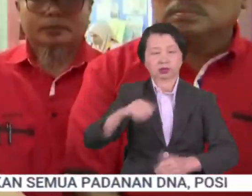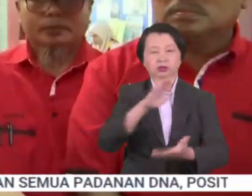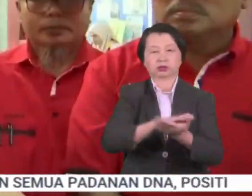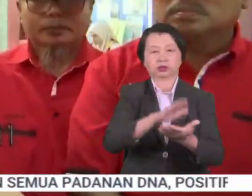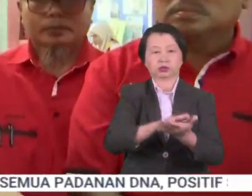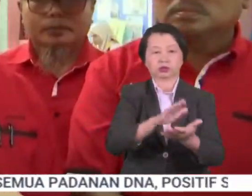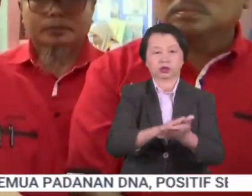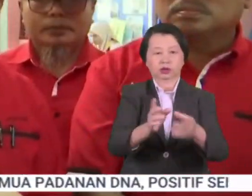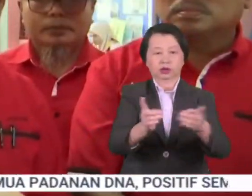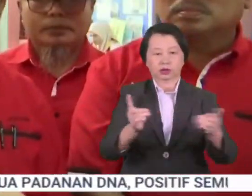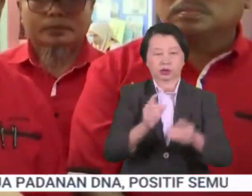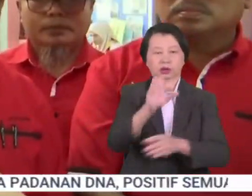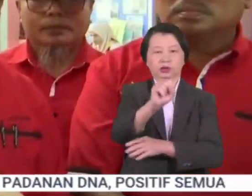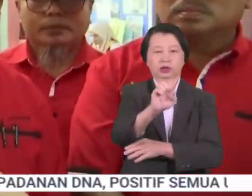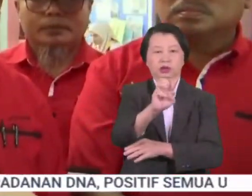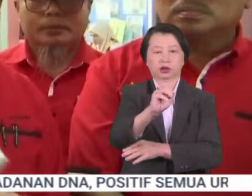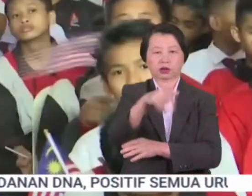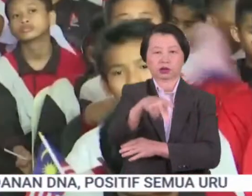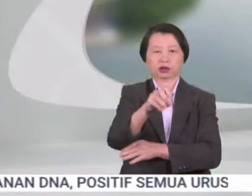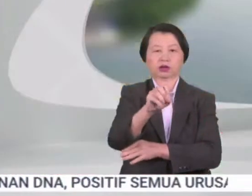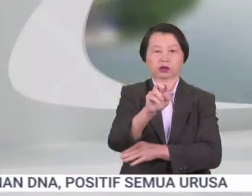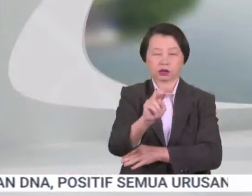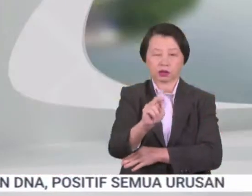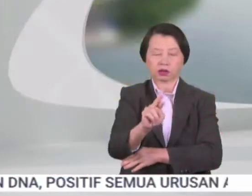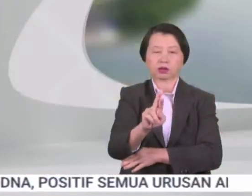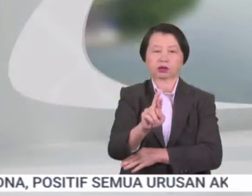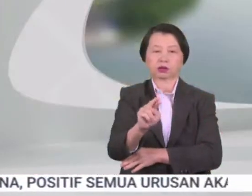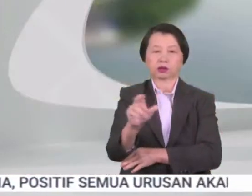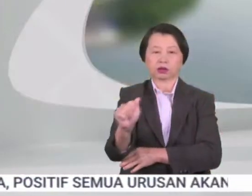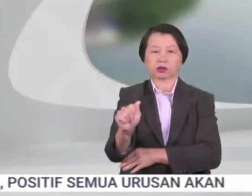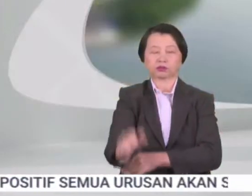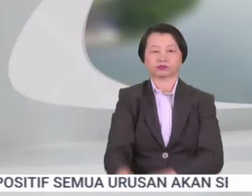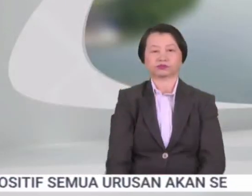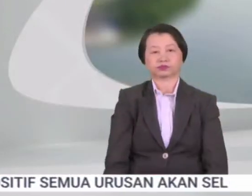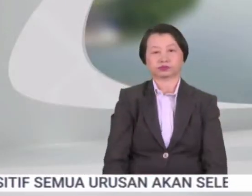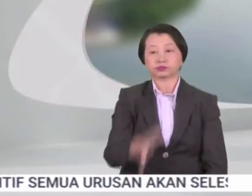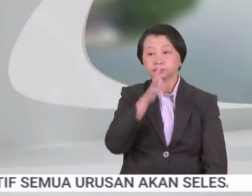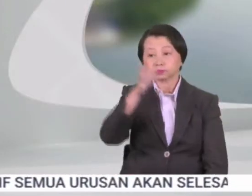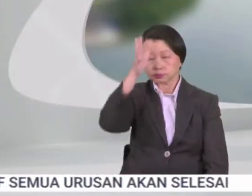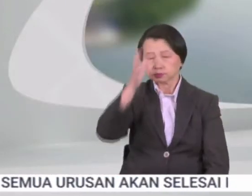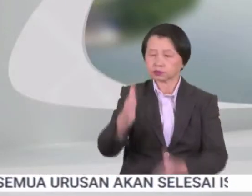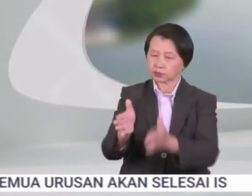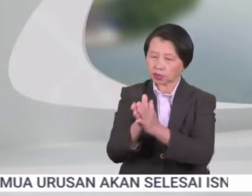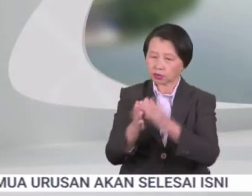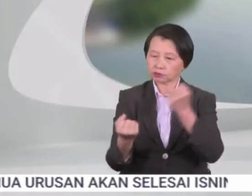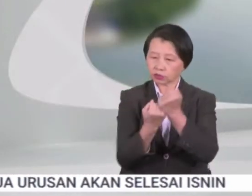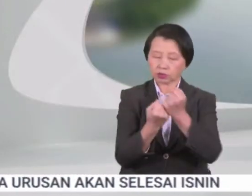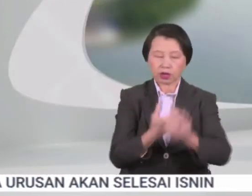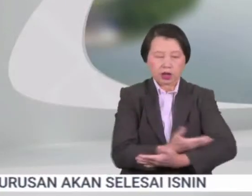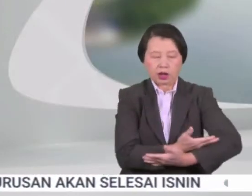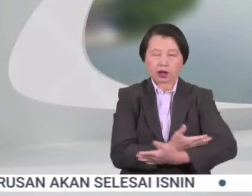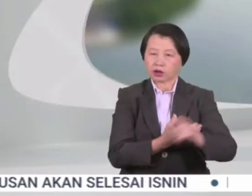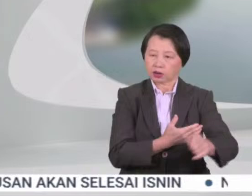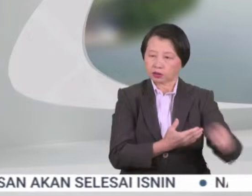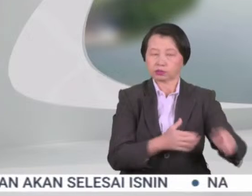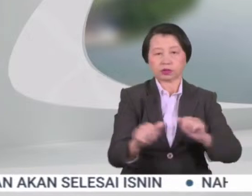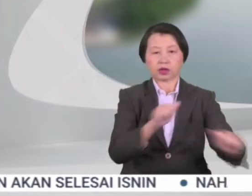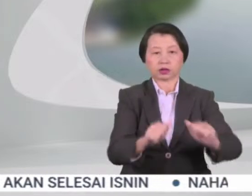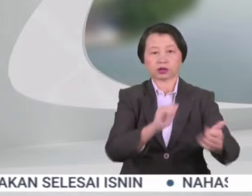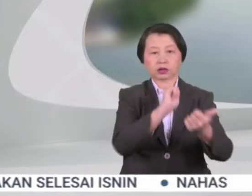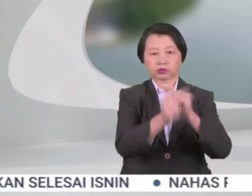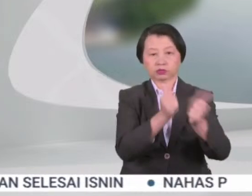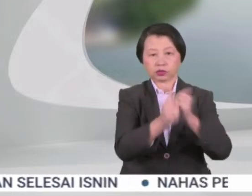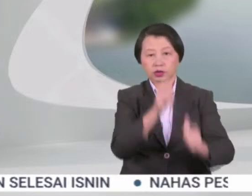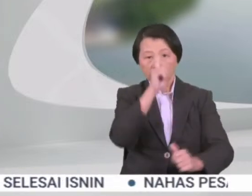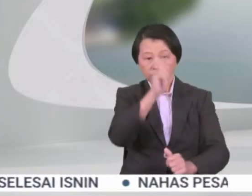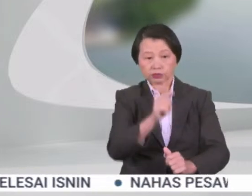sekolah-sekolah di daerah sempurna Ibu Bapa disarang menyokong penglibatan anak-anak dalam pelbagai aktiviti sukan